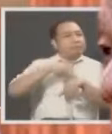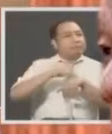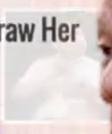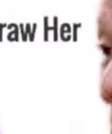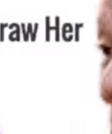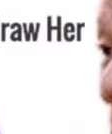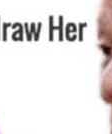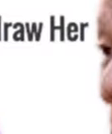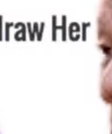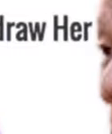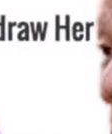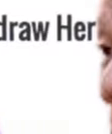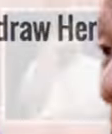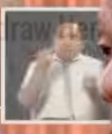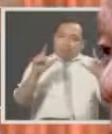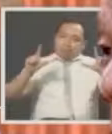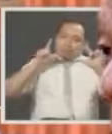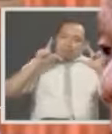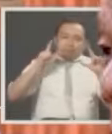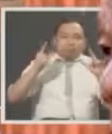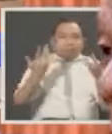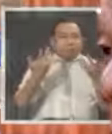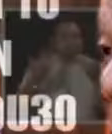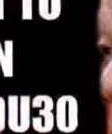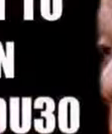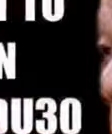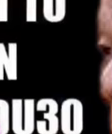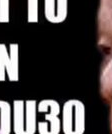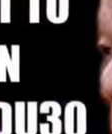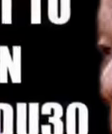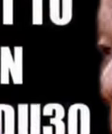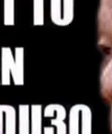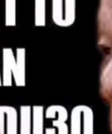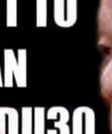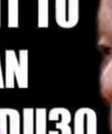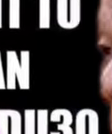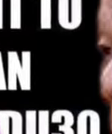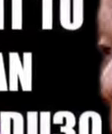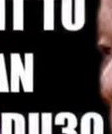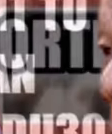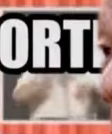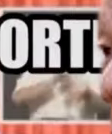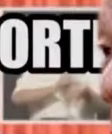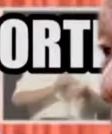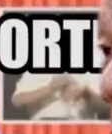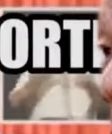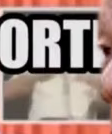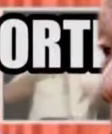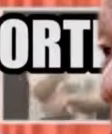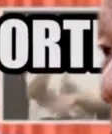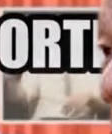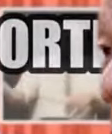There have been a lot of black propaganda against me, most recently in the recent months, that I have withdrawn because of my cancer. Wala